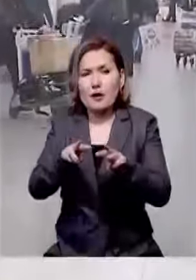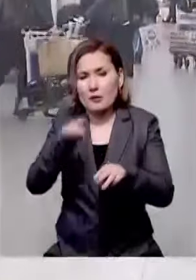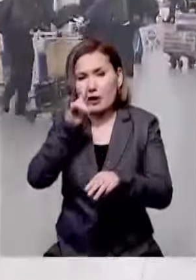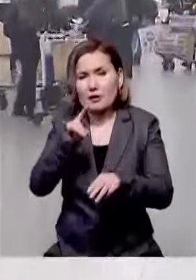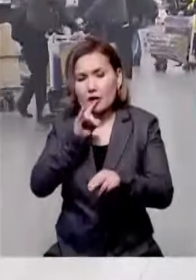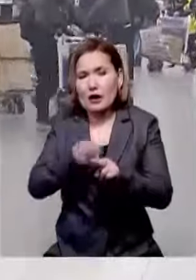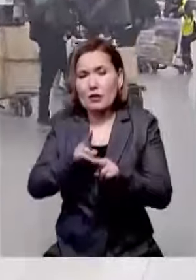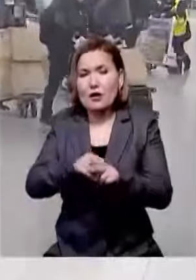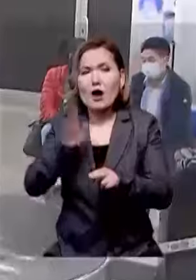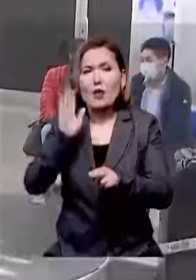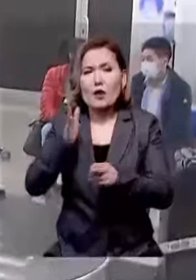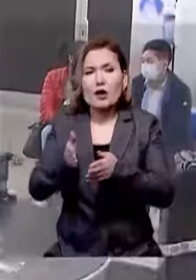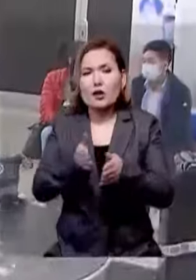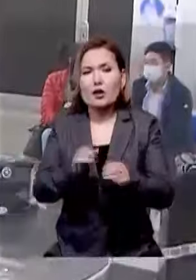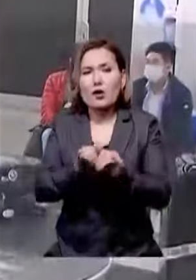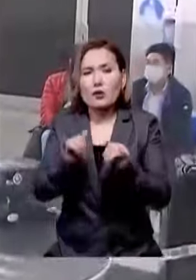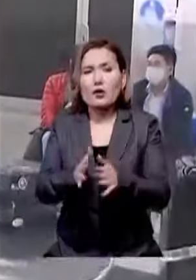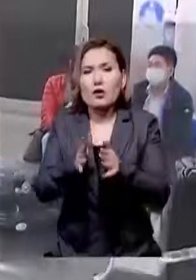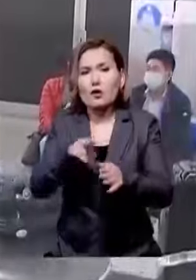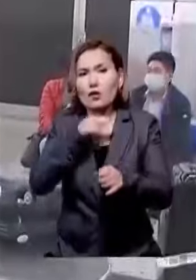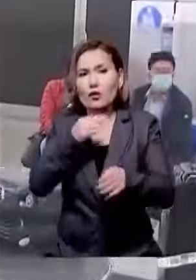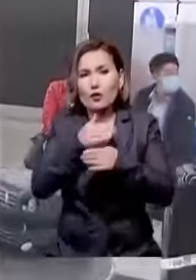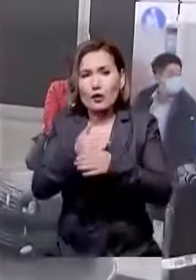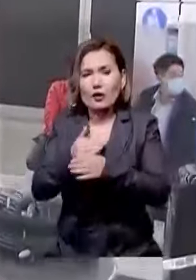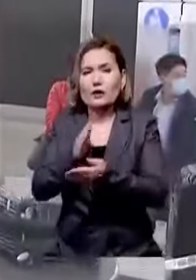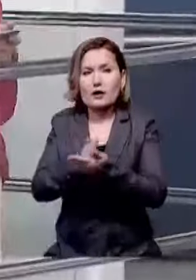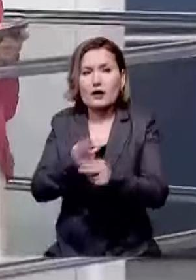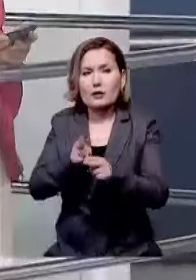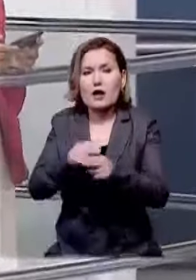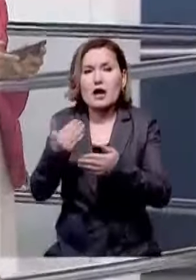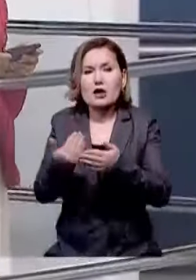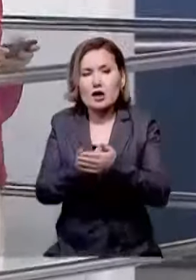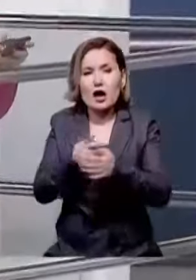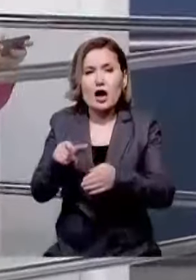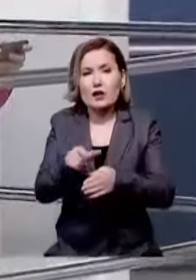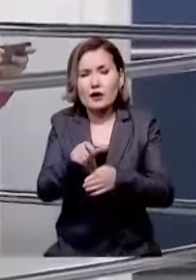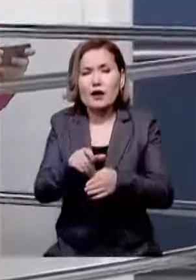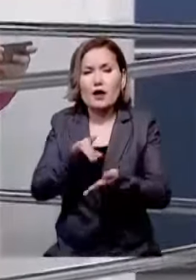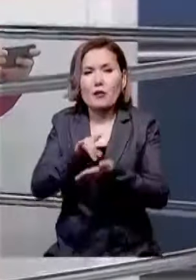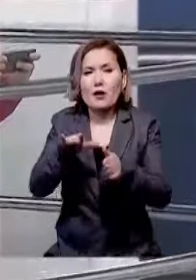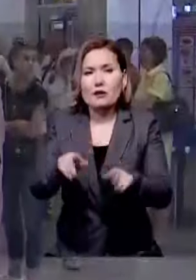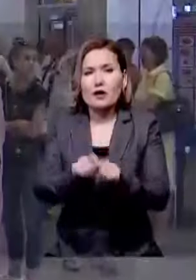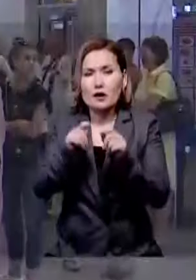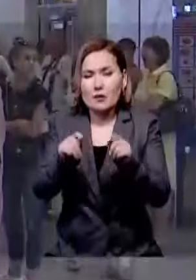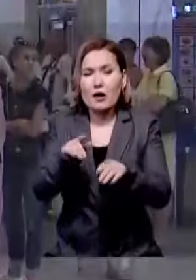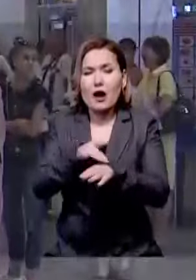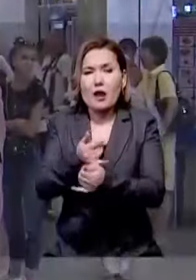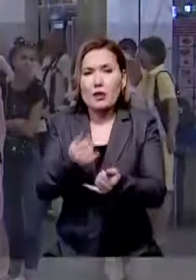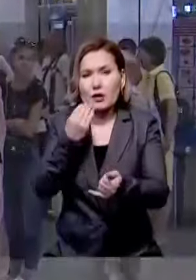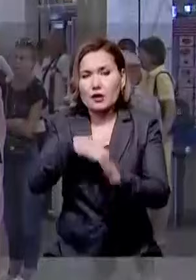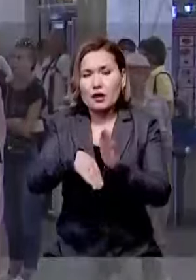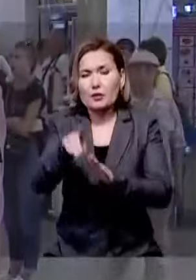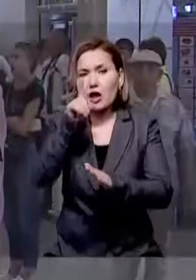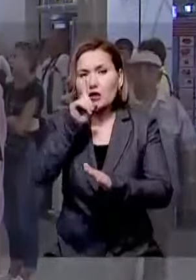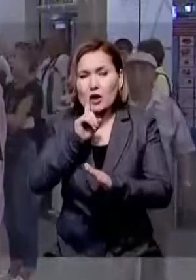еліміздің көлік-логистика әлеуетін арттыруға үлкен көңіл бөлінген атап өтті. Жаңа терминал саладағы қызмет сапасын арттырып, жайлықтың